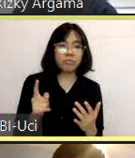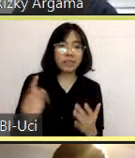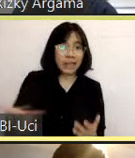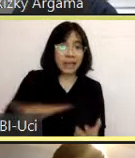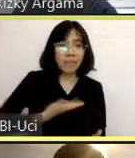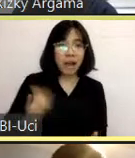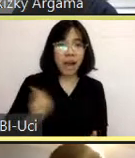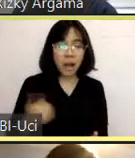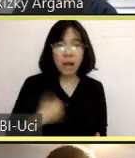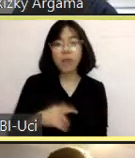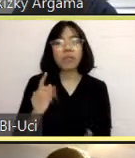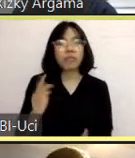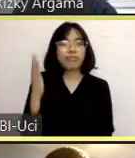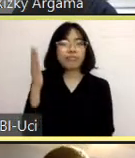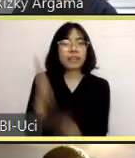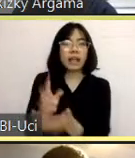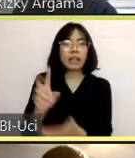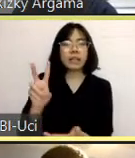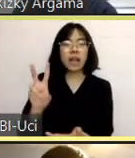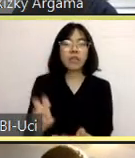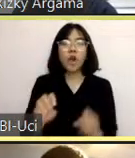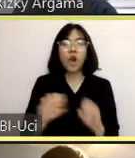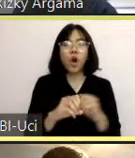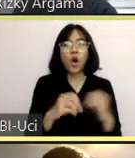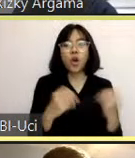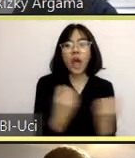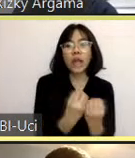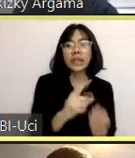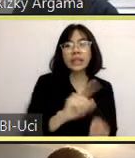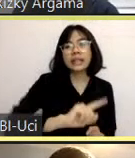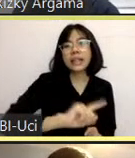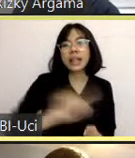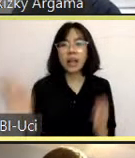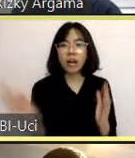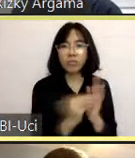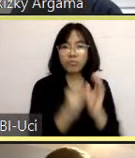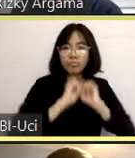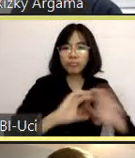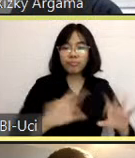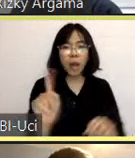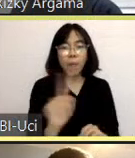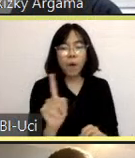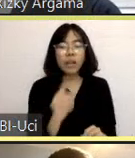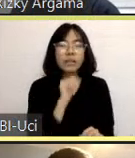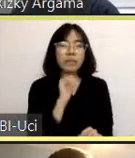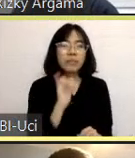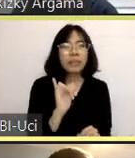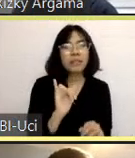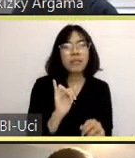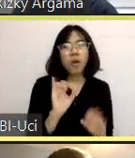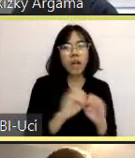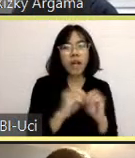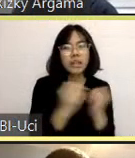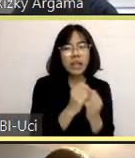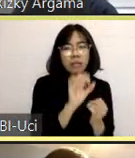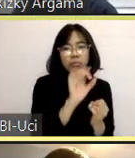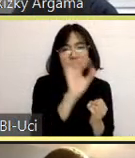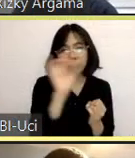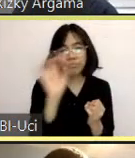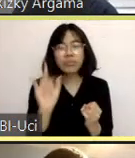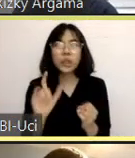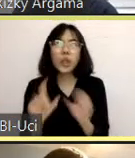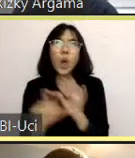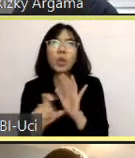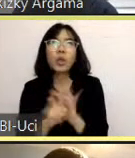Ada beberapa organisasi yang dilarang, itu ada Liga Demokrasi, ada Rotary Club, dan lain-lain. Termasuk salah satunya kalau tidak salah